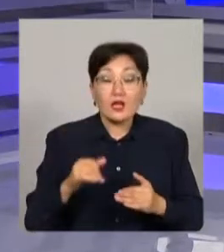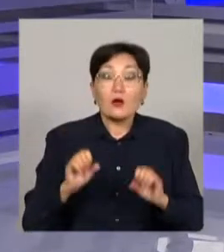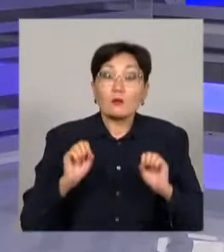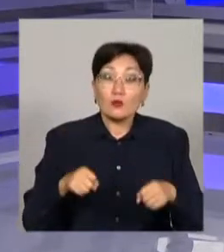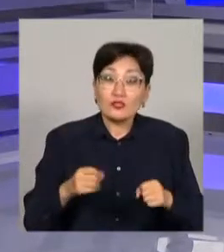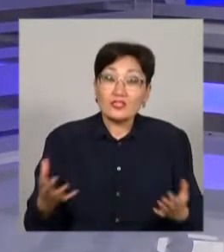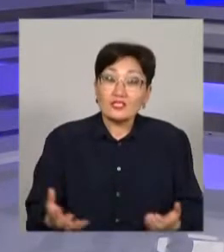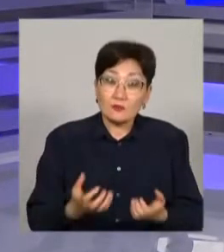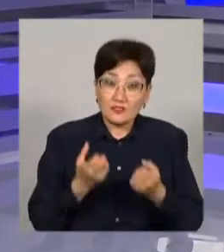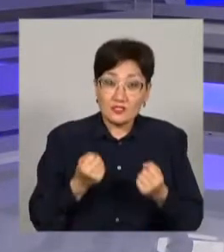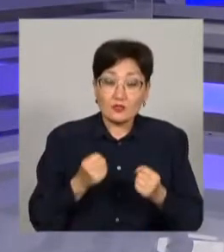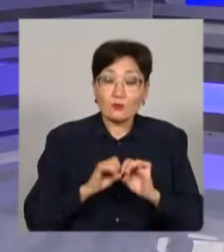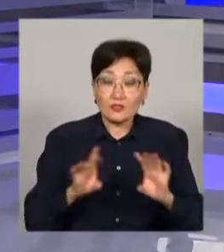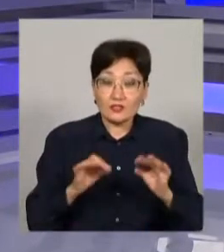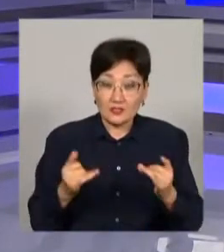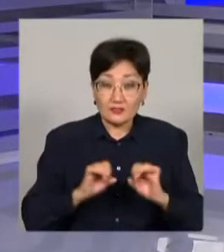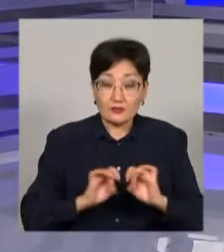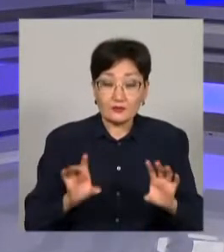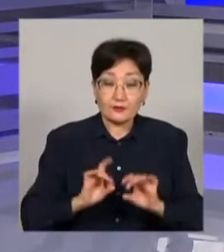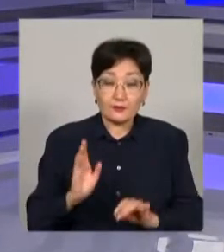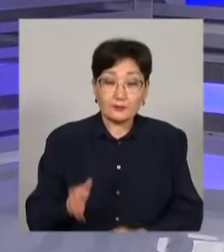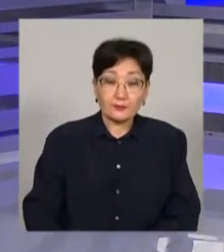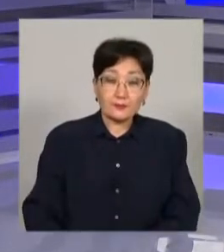на спасение, расскажет Дамир Анитов.